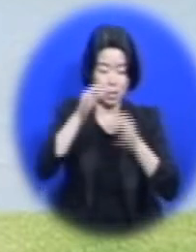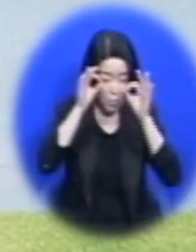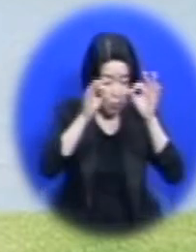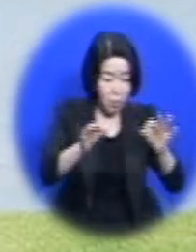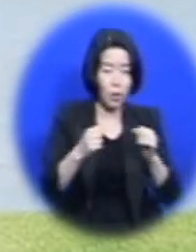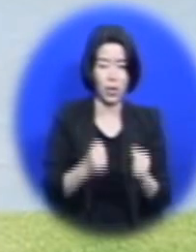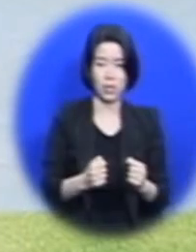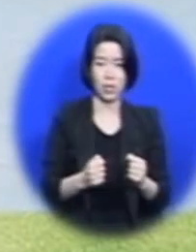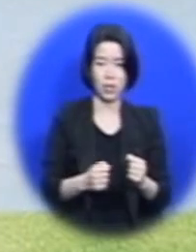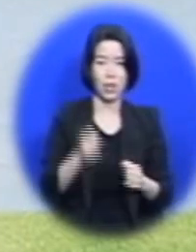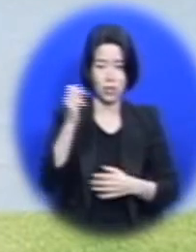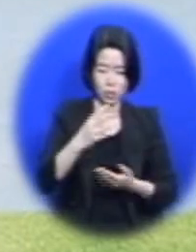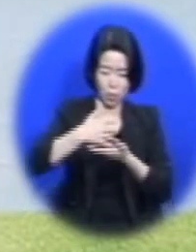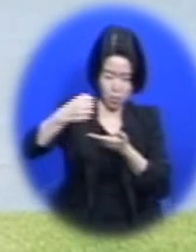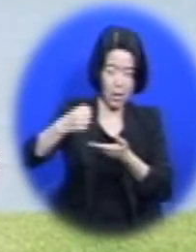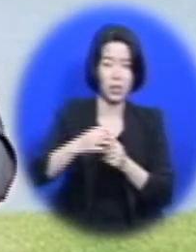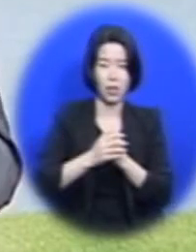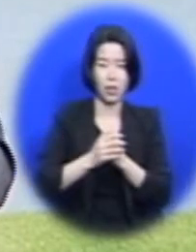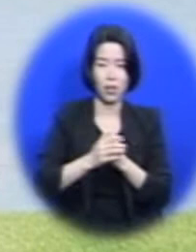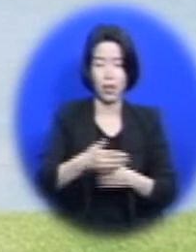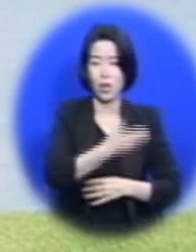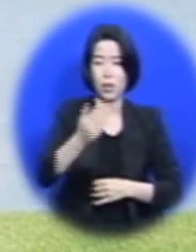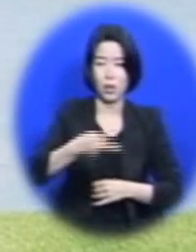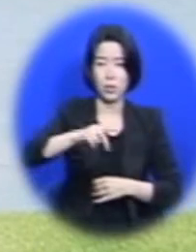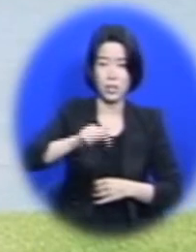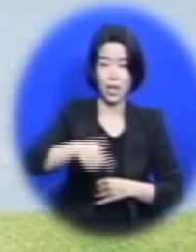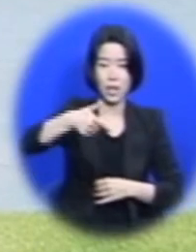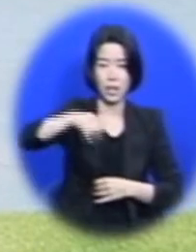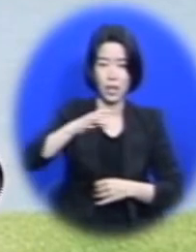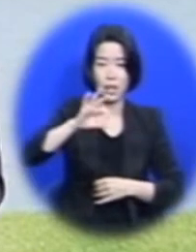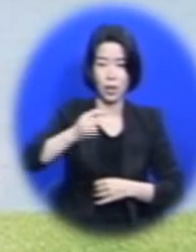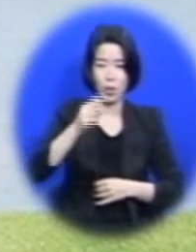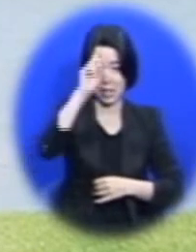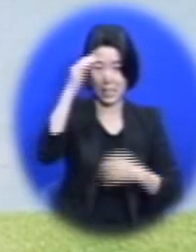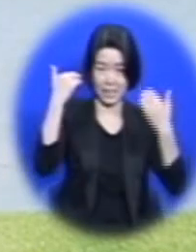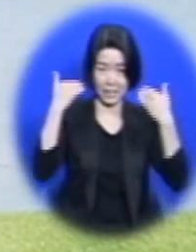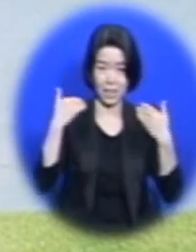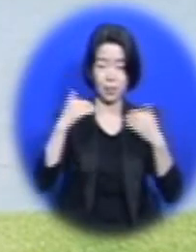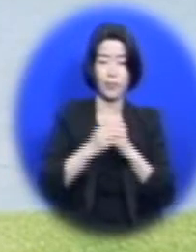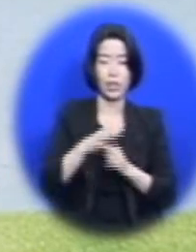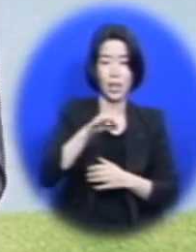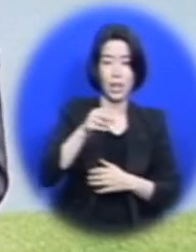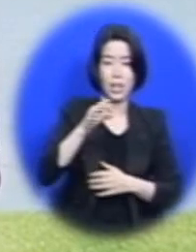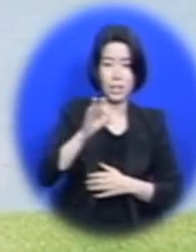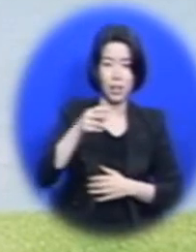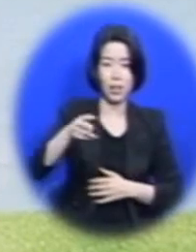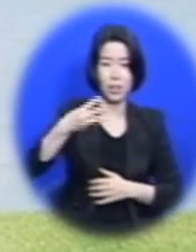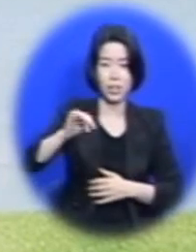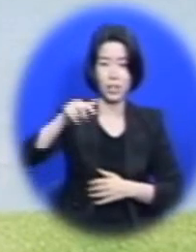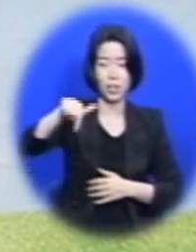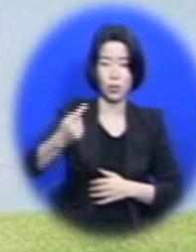계십니다. 그리고 받으세요. 여러분 삭개오 아시죠? 삭개오는 여리고의